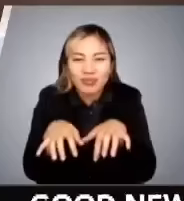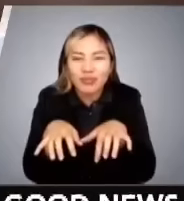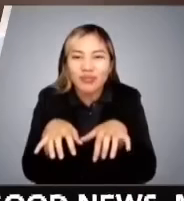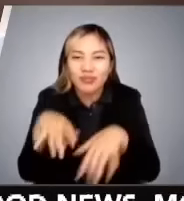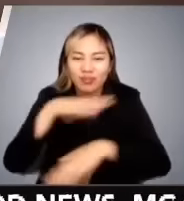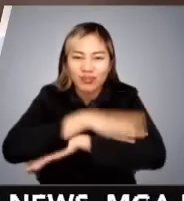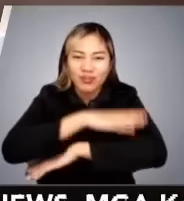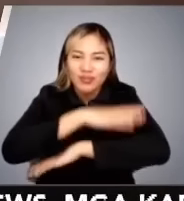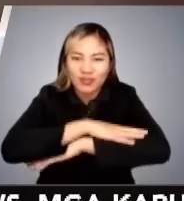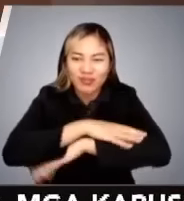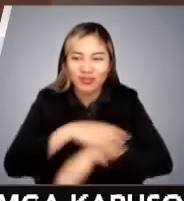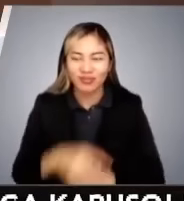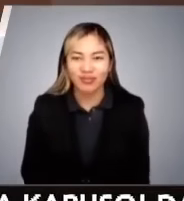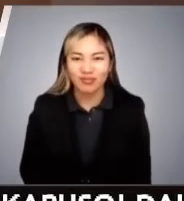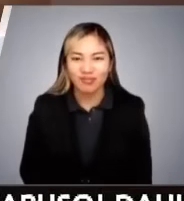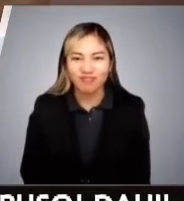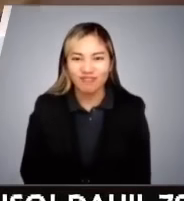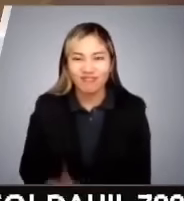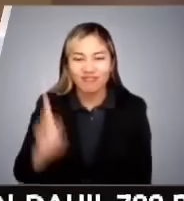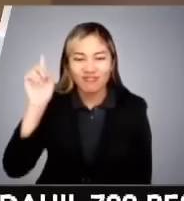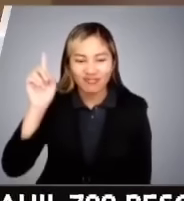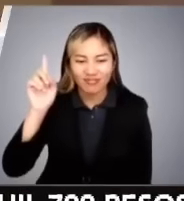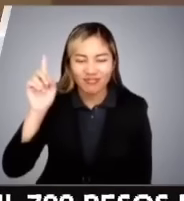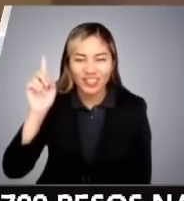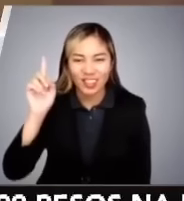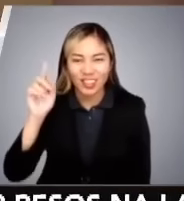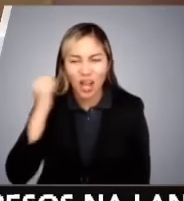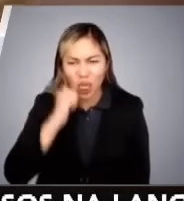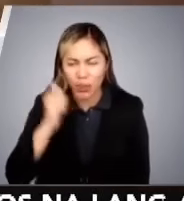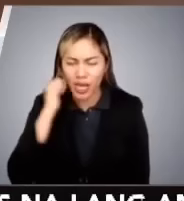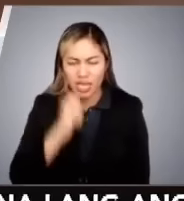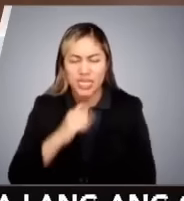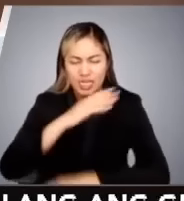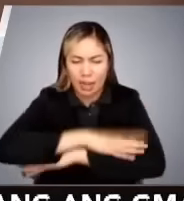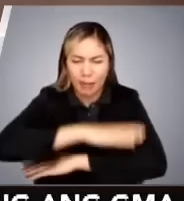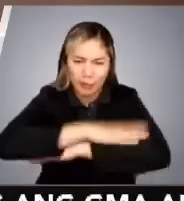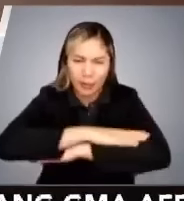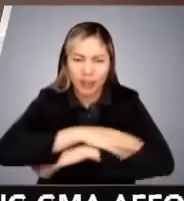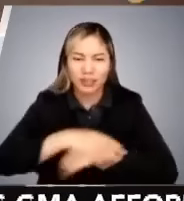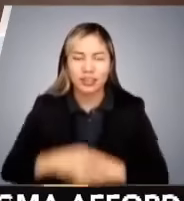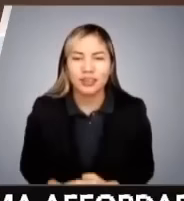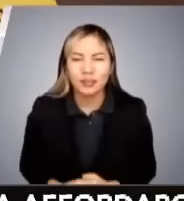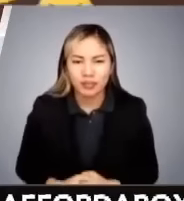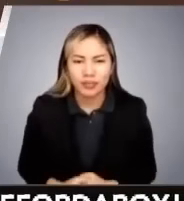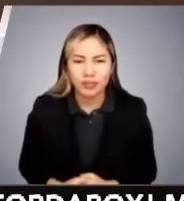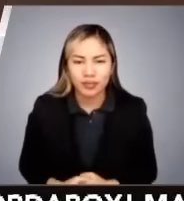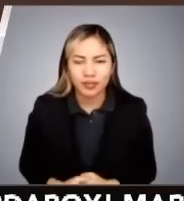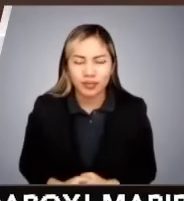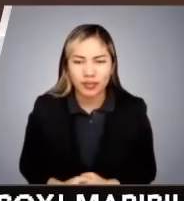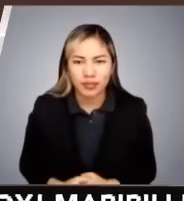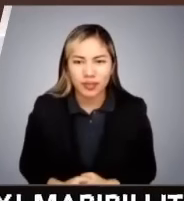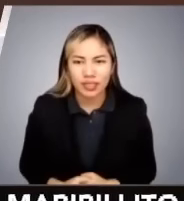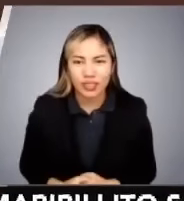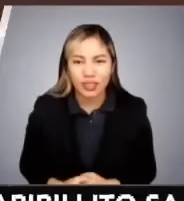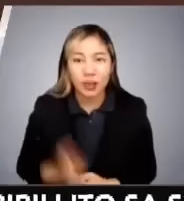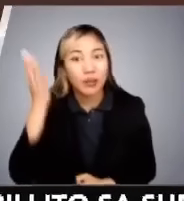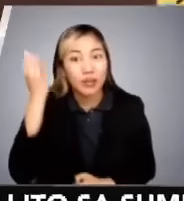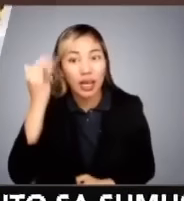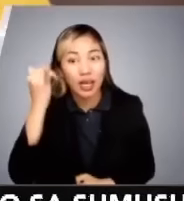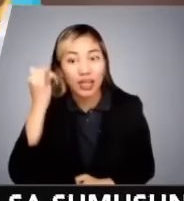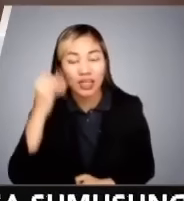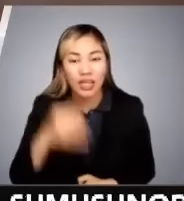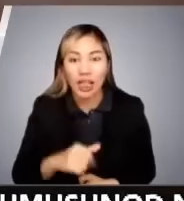Yan! Ang fur baby na si Yuki na laging nasa lamesa. Ayon sa kanyang fur parent na si Aryan, hindi raw kasi marunong tumalon mula